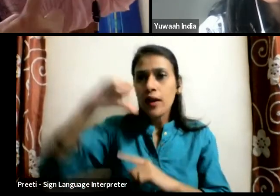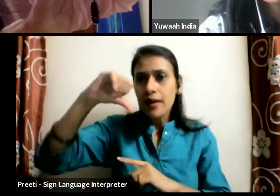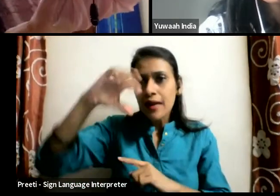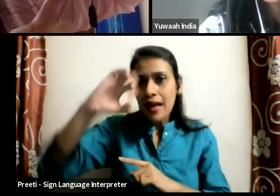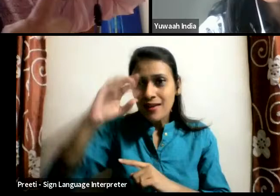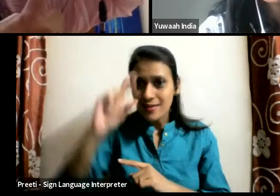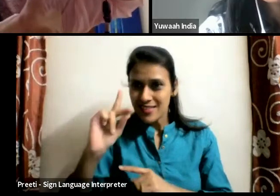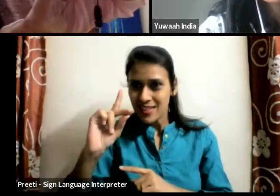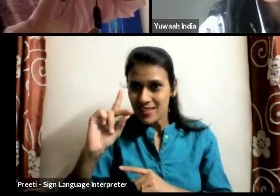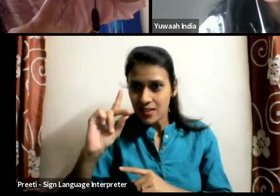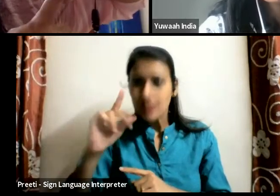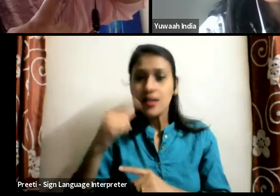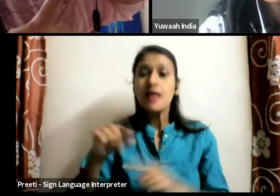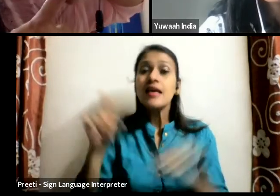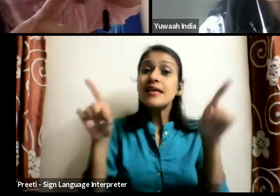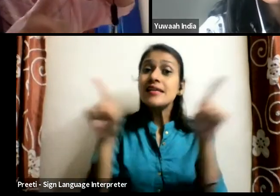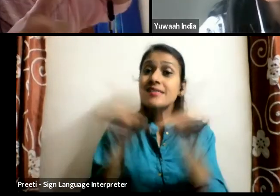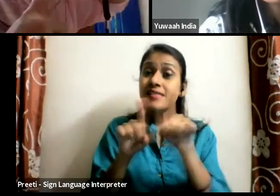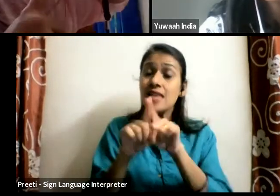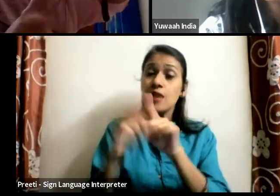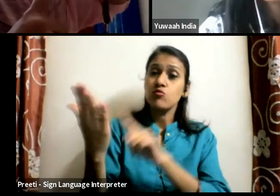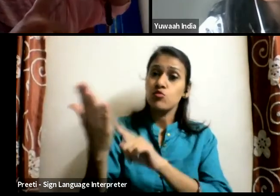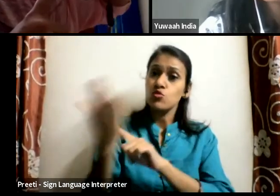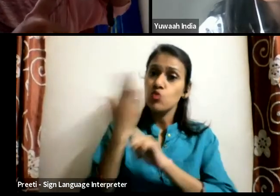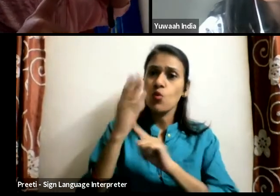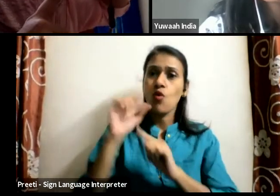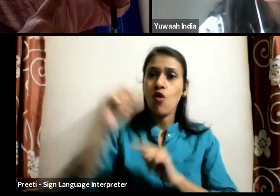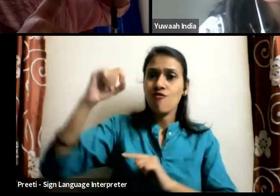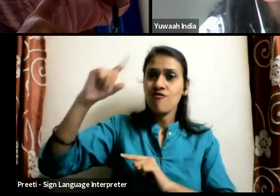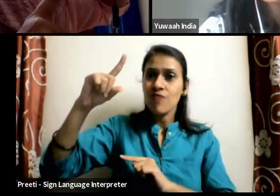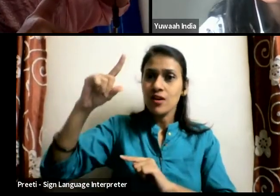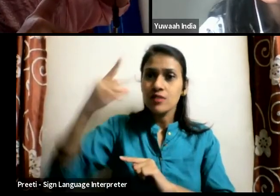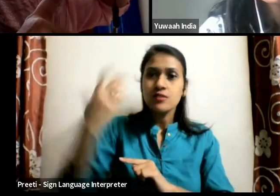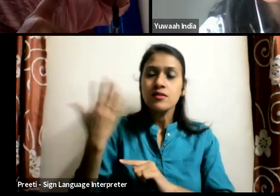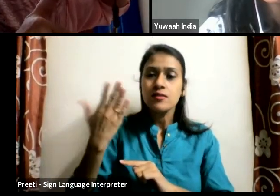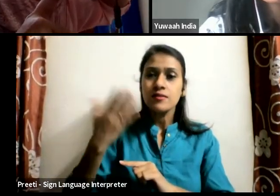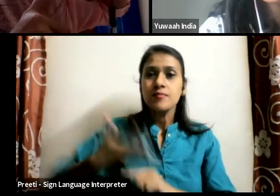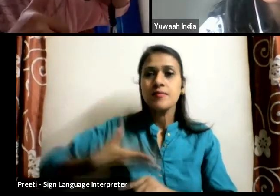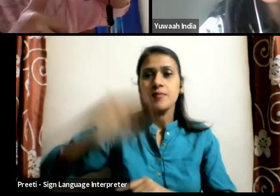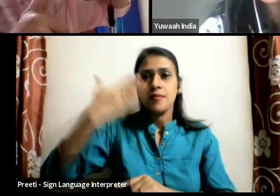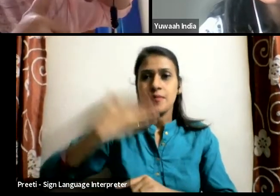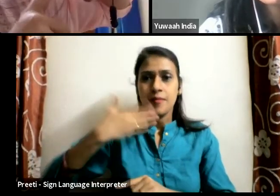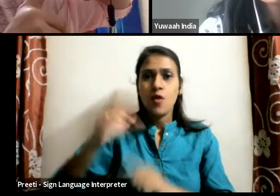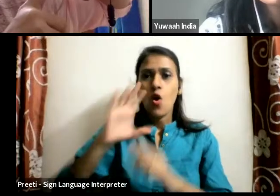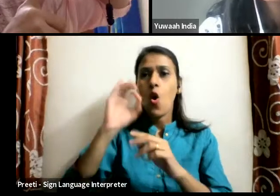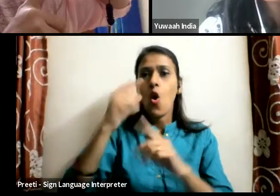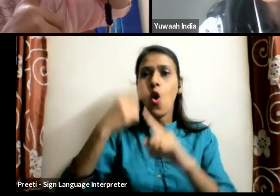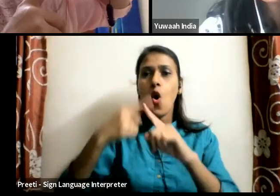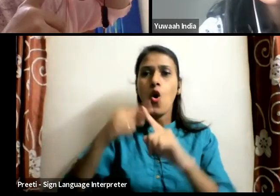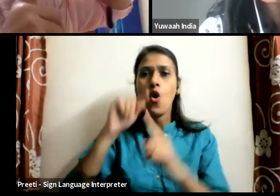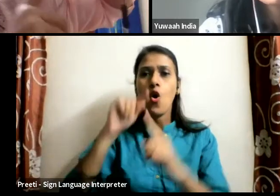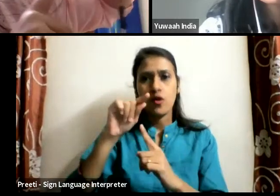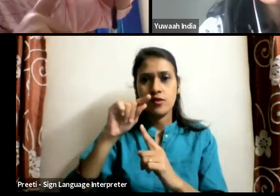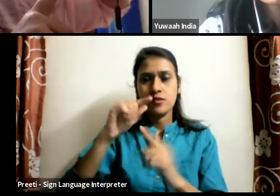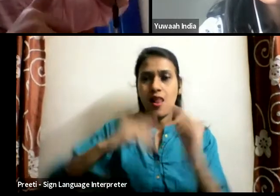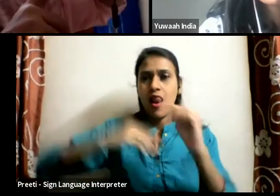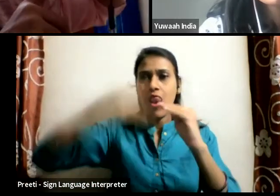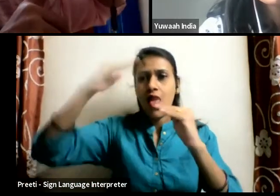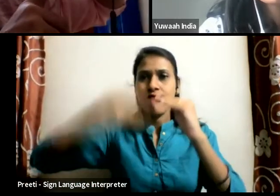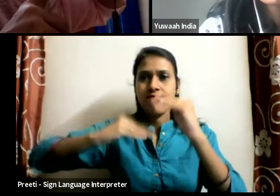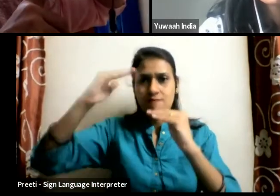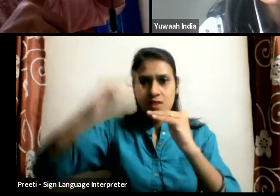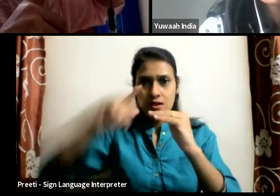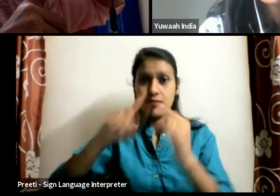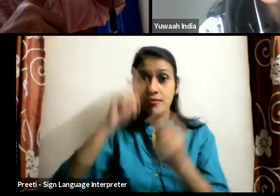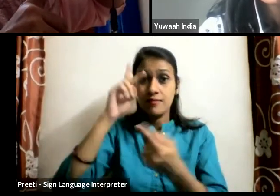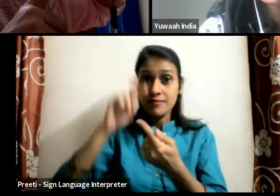रीडिंग आपके पास भी आएगी. उसमें लिखा आता है परसेंटेज SPO, वो लिखा आता है, तो आप